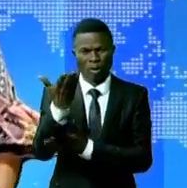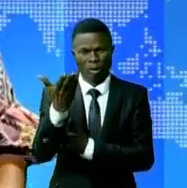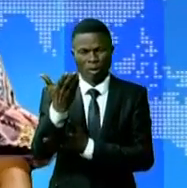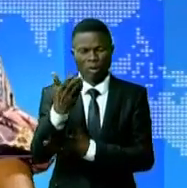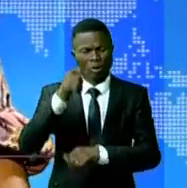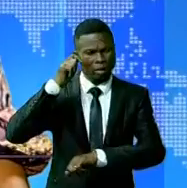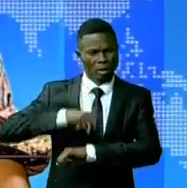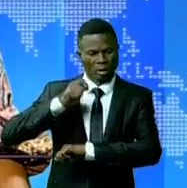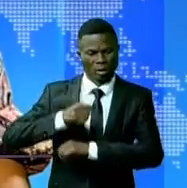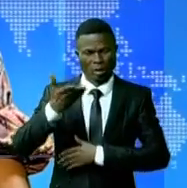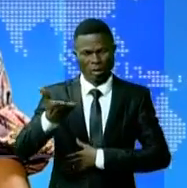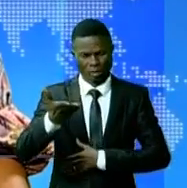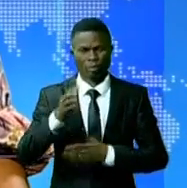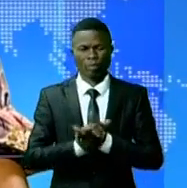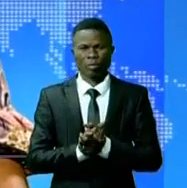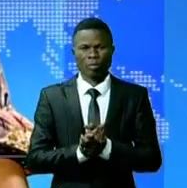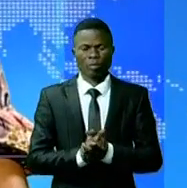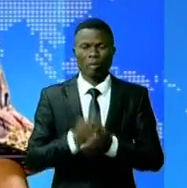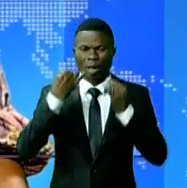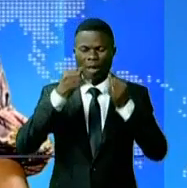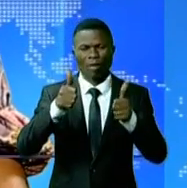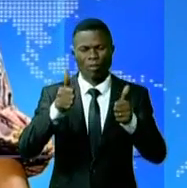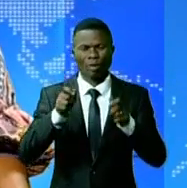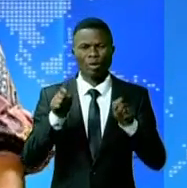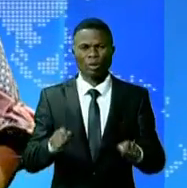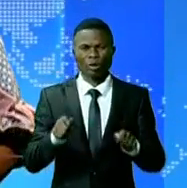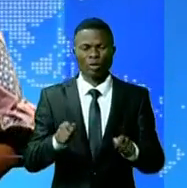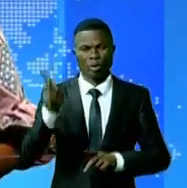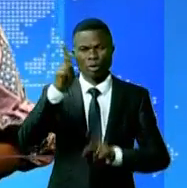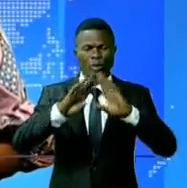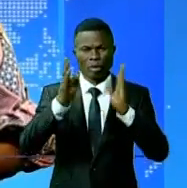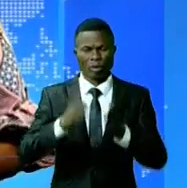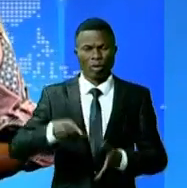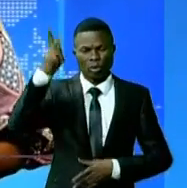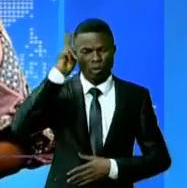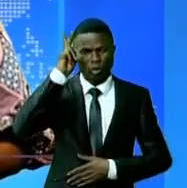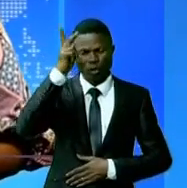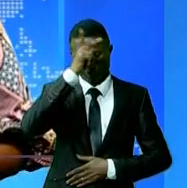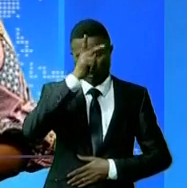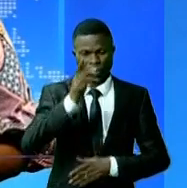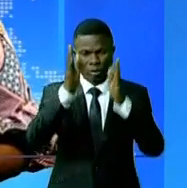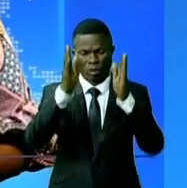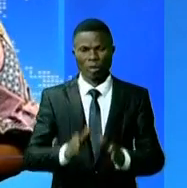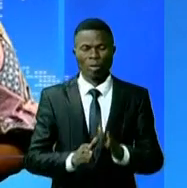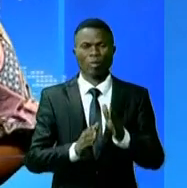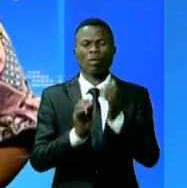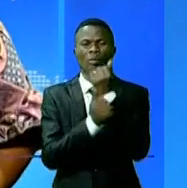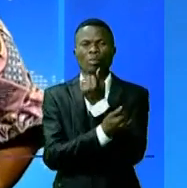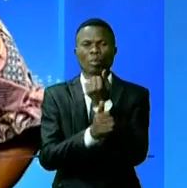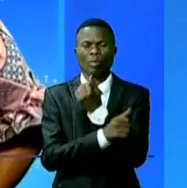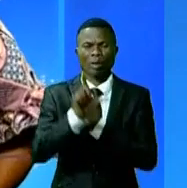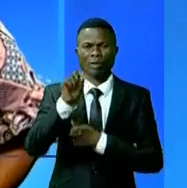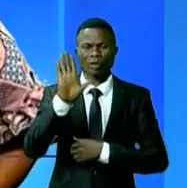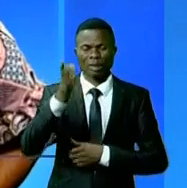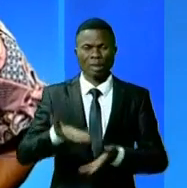la justice. Et puis, une bonne nouvelle dans ce journal pour la population du Haut-Katanga, le sac de 25